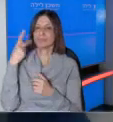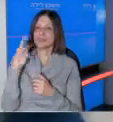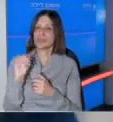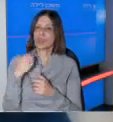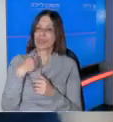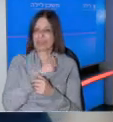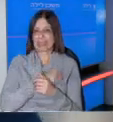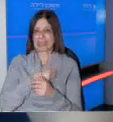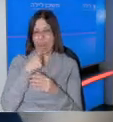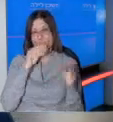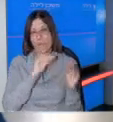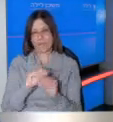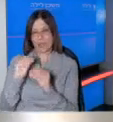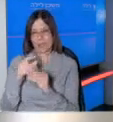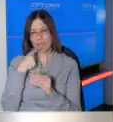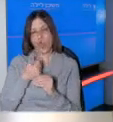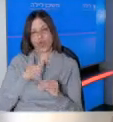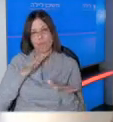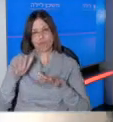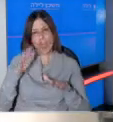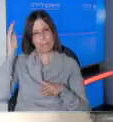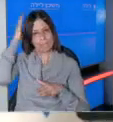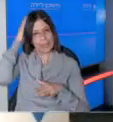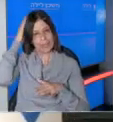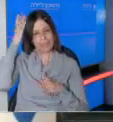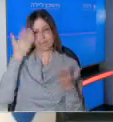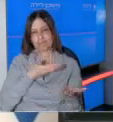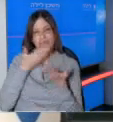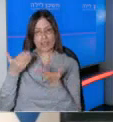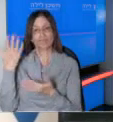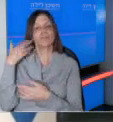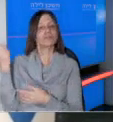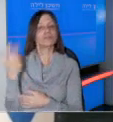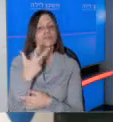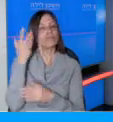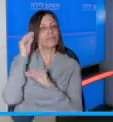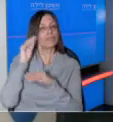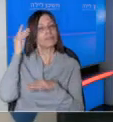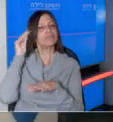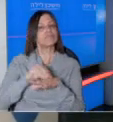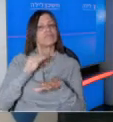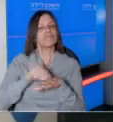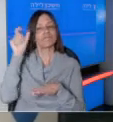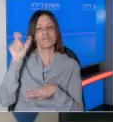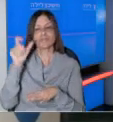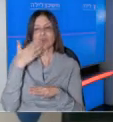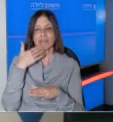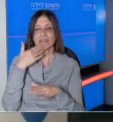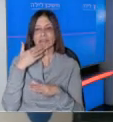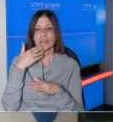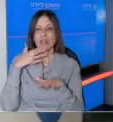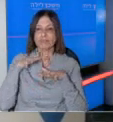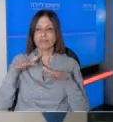אני מתנצל, אנחנו עוברים לדברי ראש הממשלה, מר נפתלי בנט, בבקשה. לפני 3 שבועות התרעתי בפני אזרחי ישראל, שגל חדש